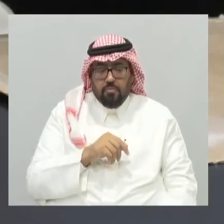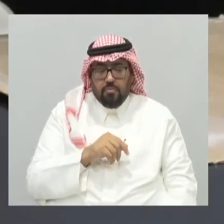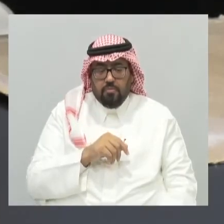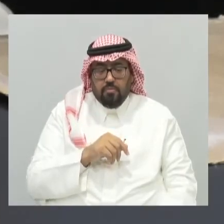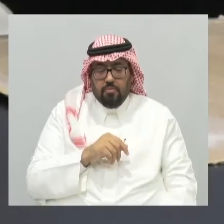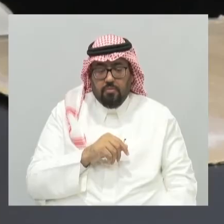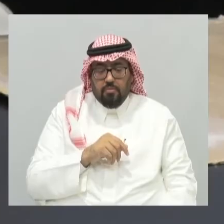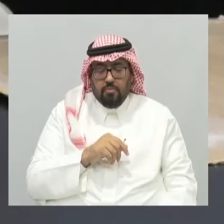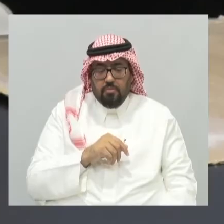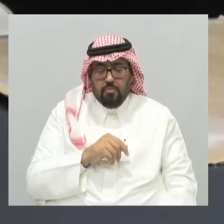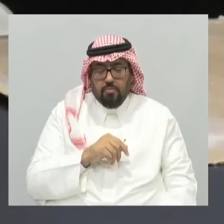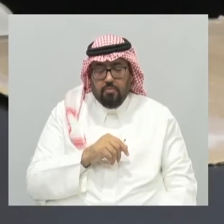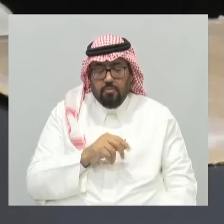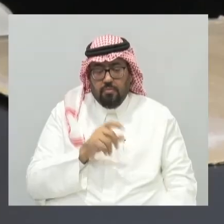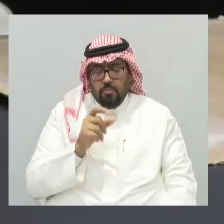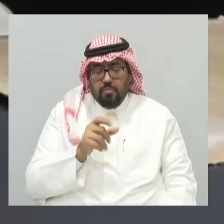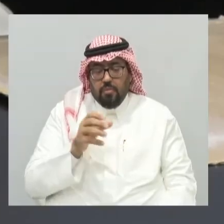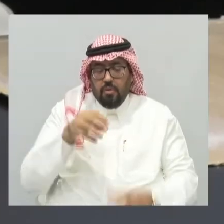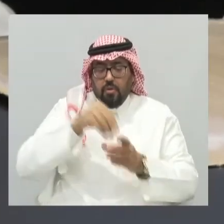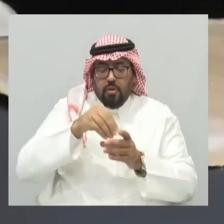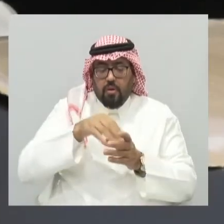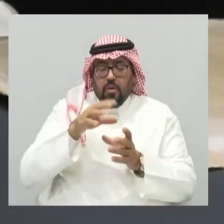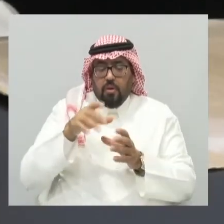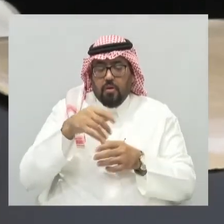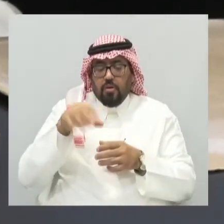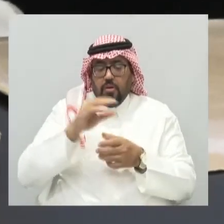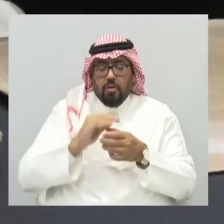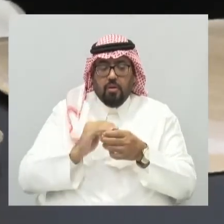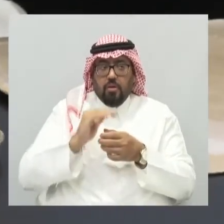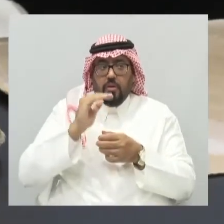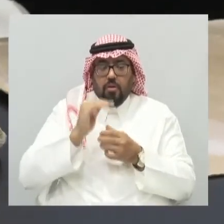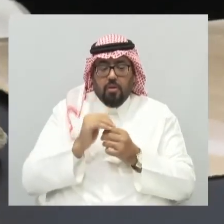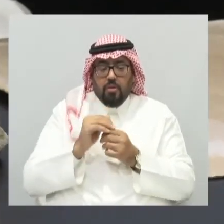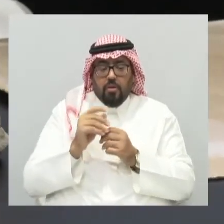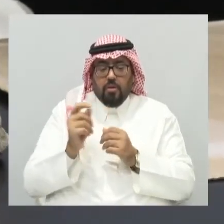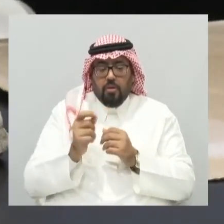احسنتم اخذ شكل الكاس طيب